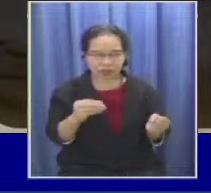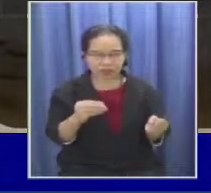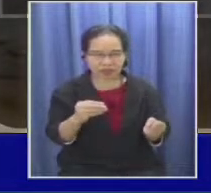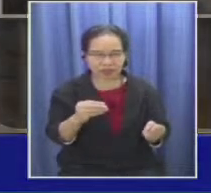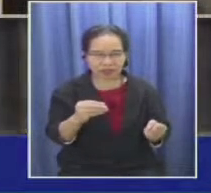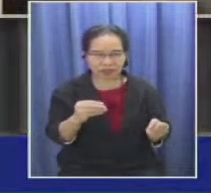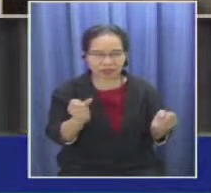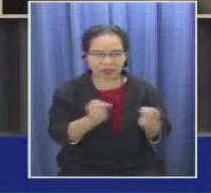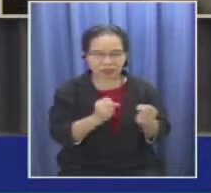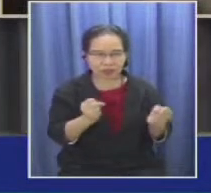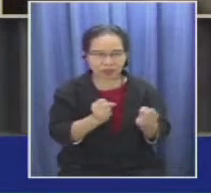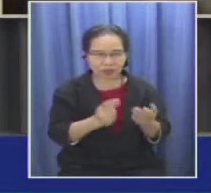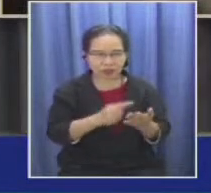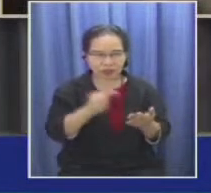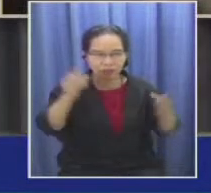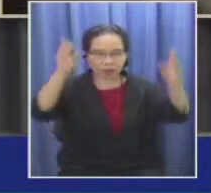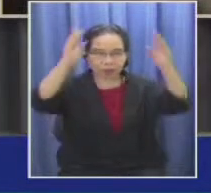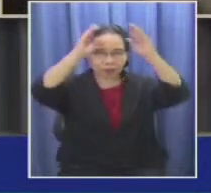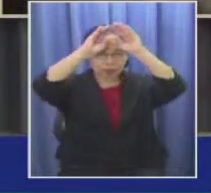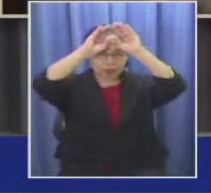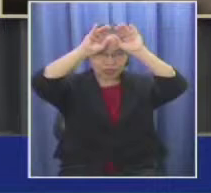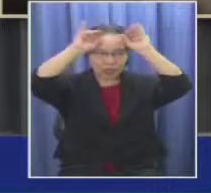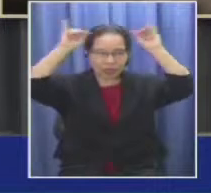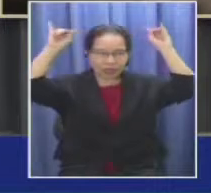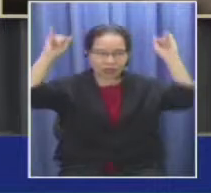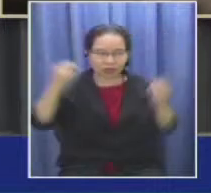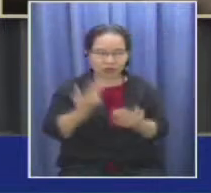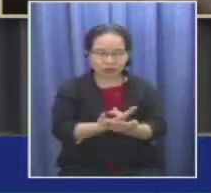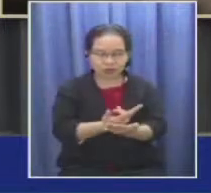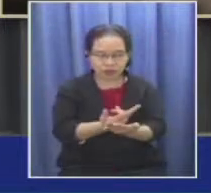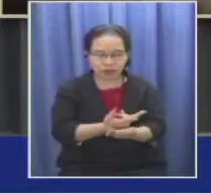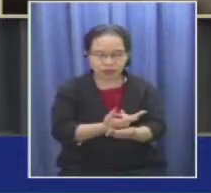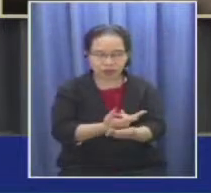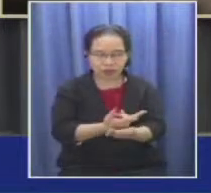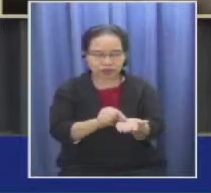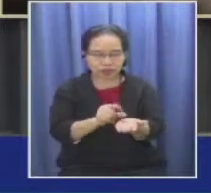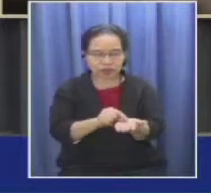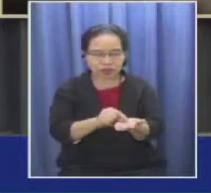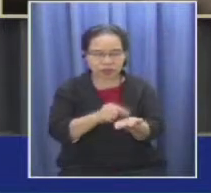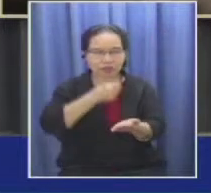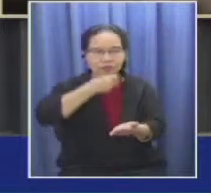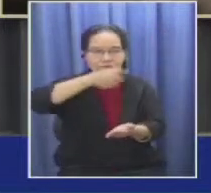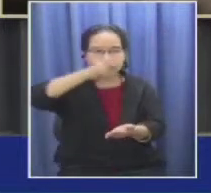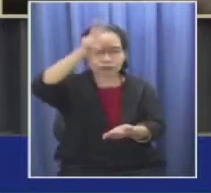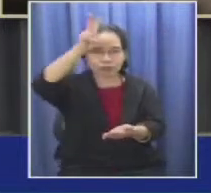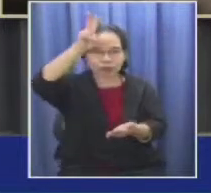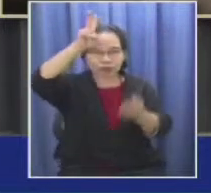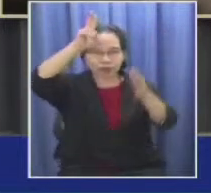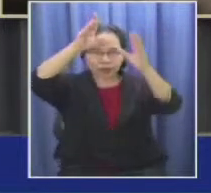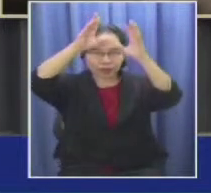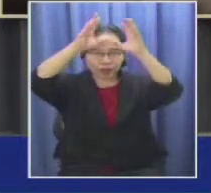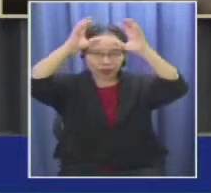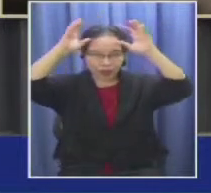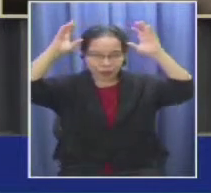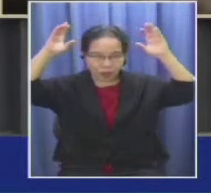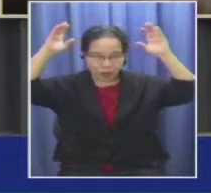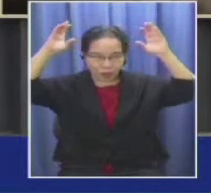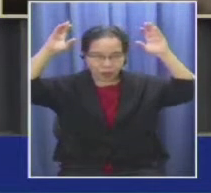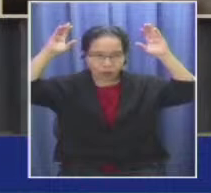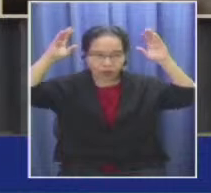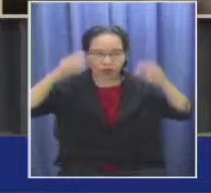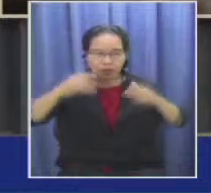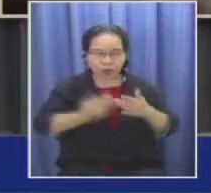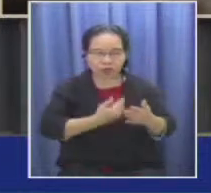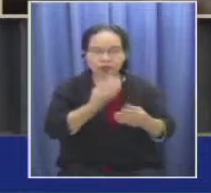se eye prekonam o se eye suhiri o se eye monko